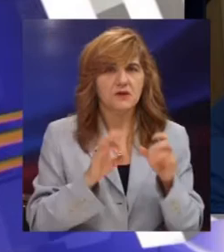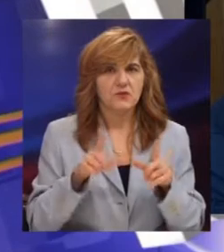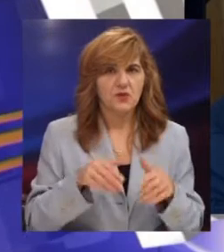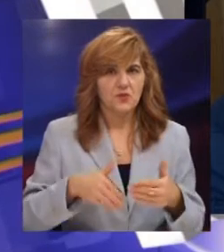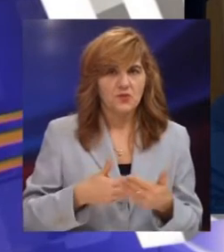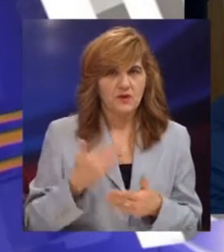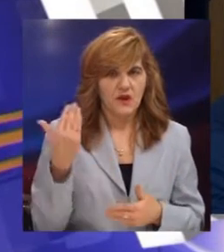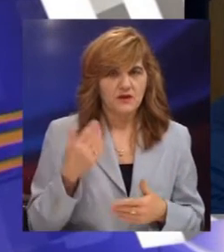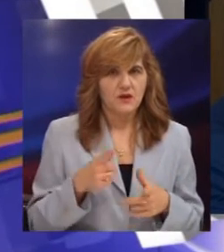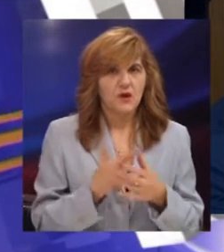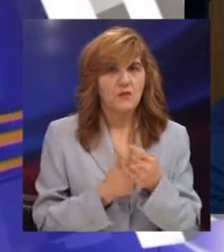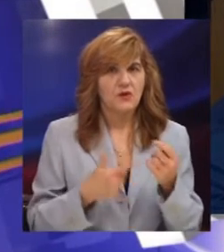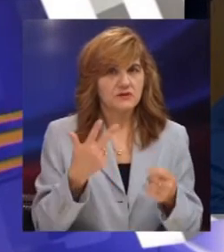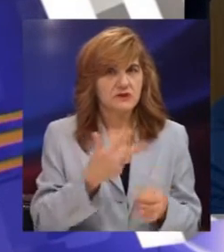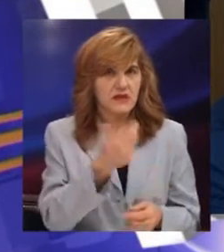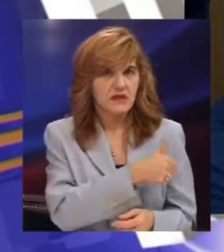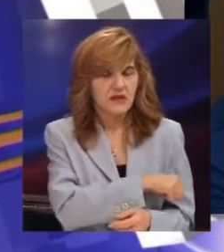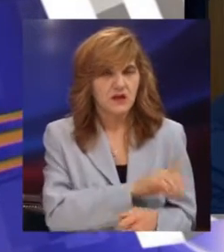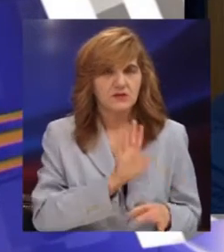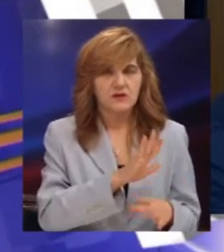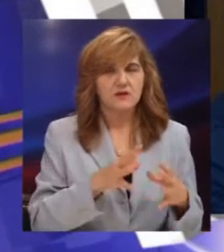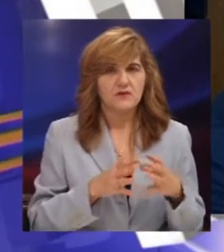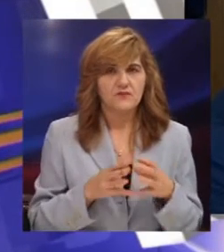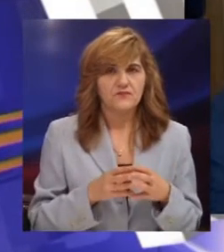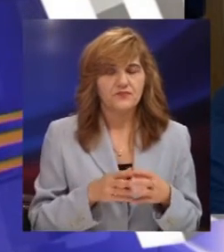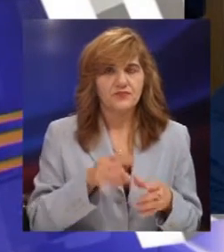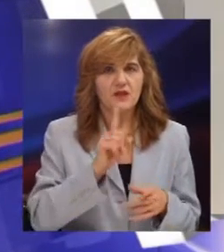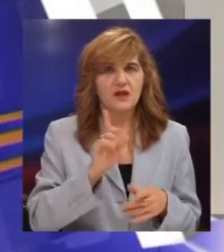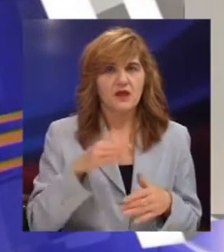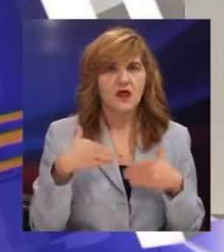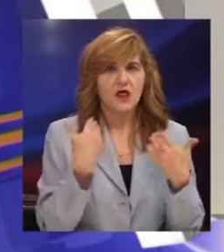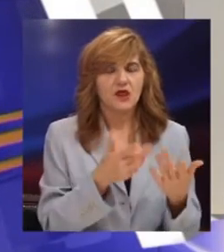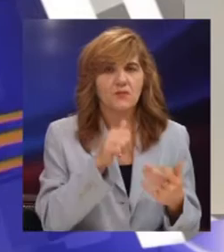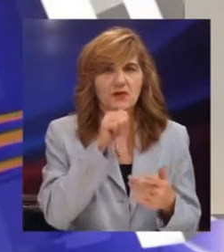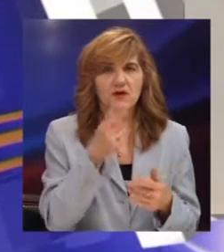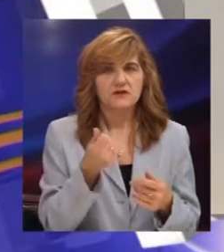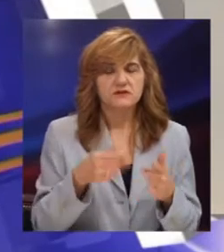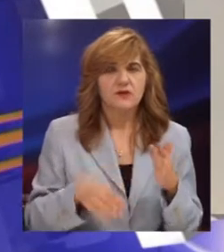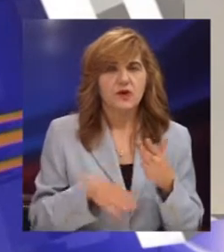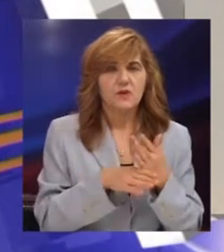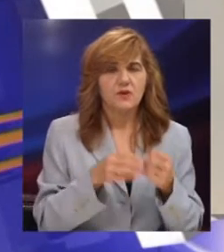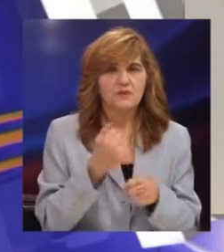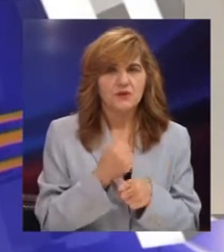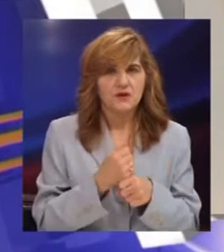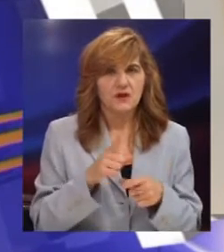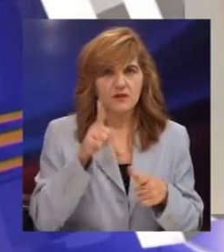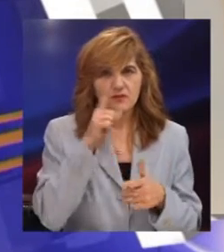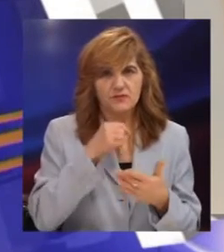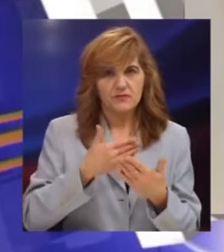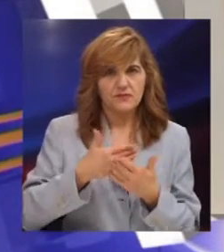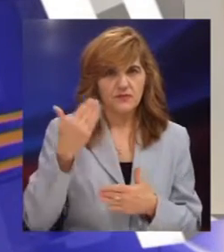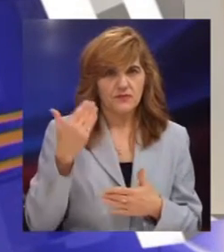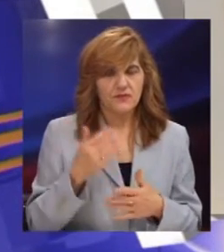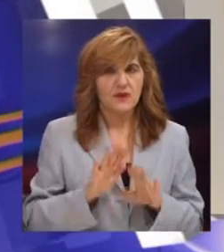10% u ovom gradu, pa tako u posljednje 3 godine Nacionalni savjet ove zajednice nije dobio nikakva finansijska sredstva od lokalne